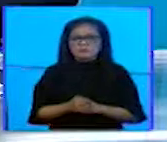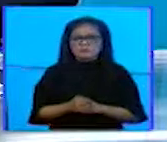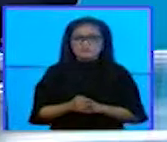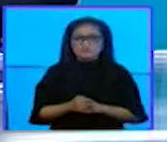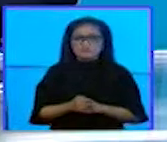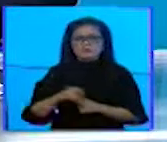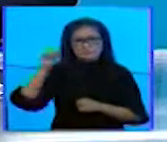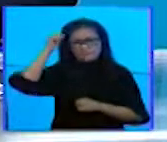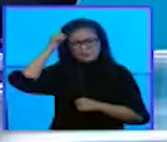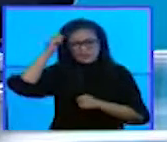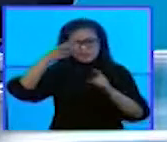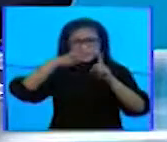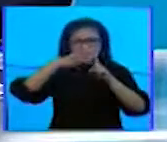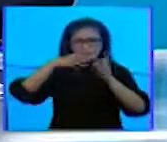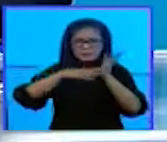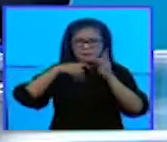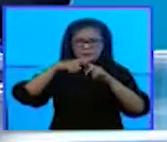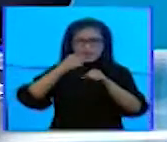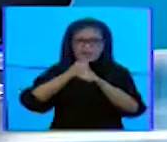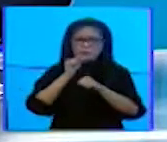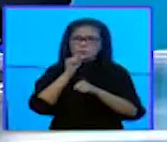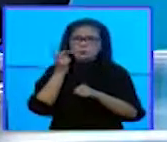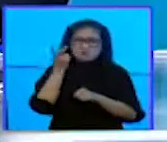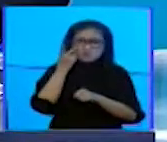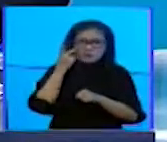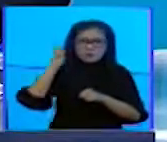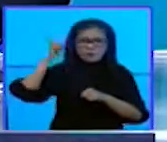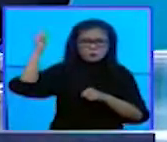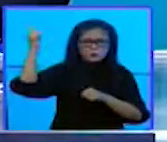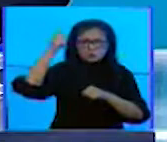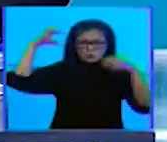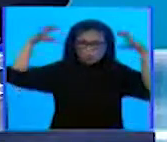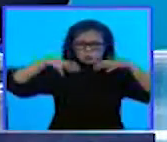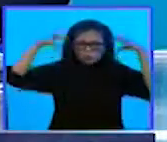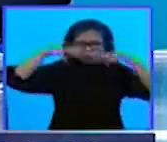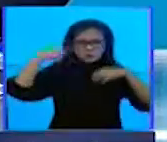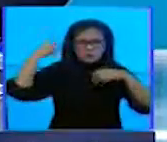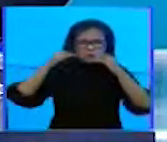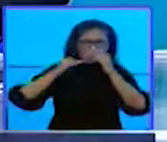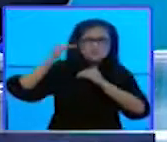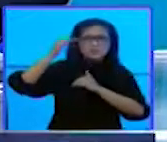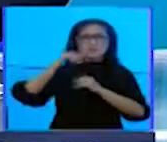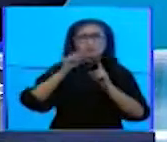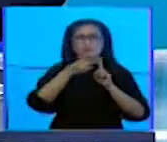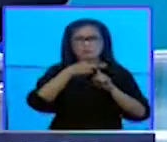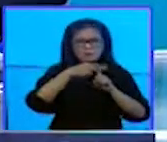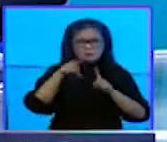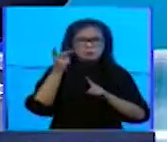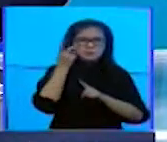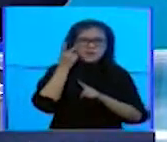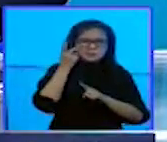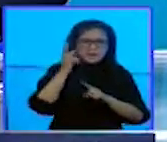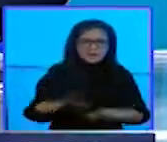menyusul peringatan BMKG untuk mewaspadai curah hujan tinggi pada 23 Feb Pemprov DKI Jakarta mengantisipasi banjir